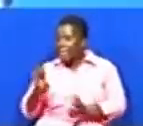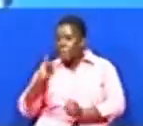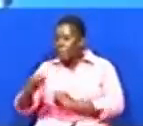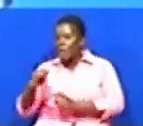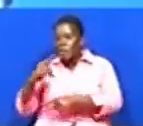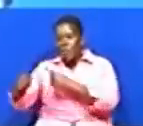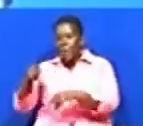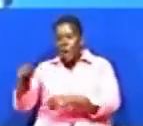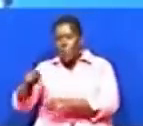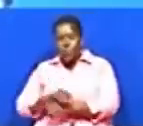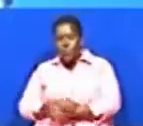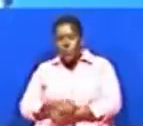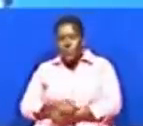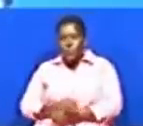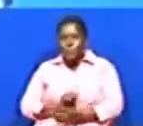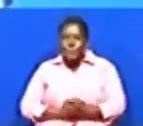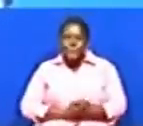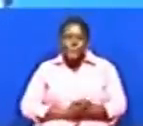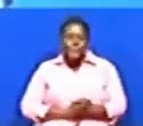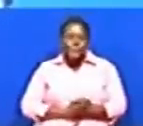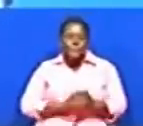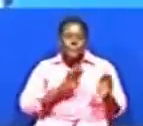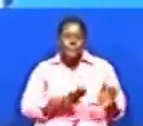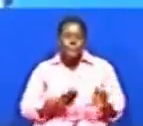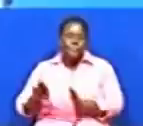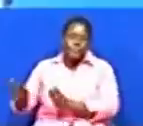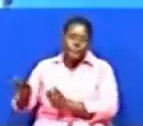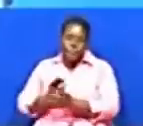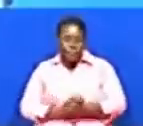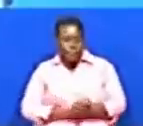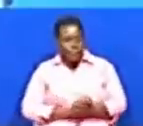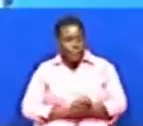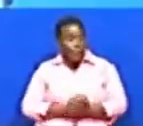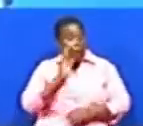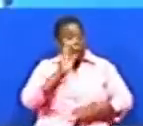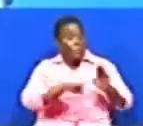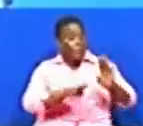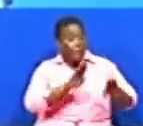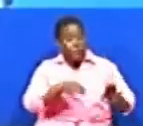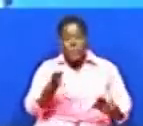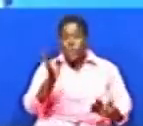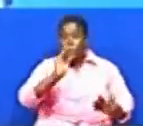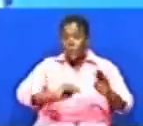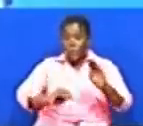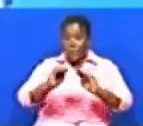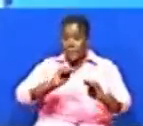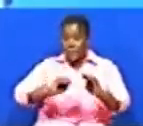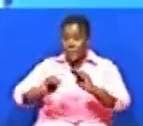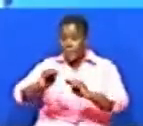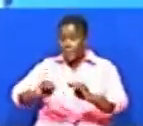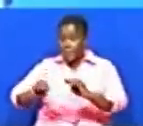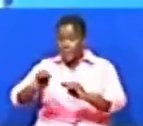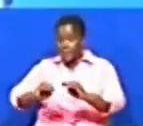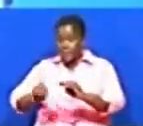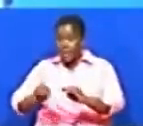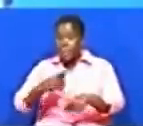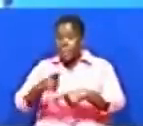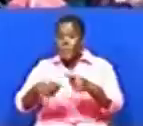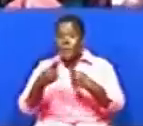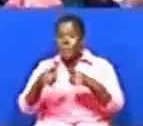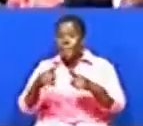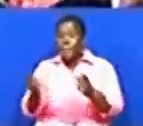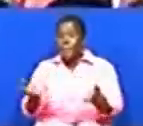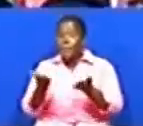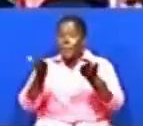teke, tumeukubali. Jamii imehimizwa kujenga utamaduni wa kuchangia utekelezaji wa shughuli mbalimbali za kimaendeleo